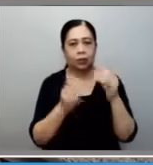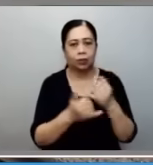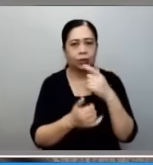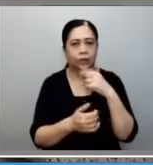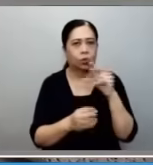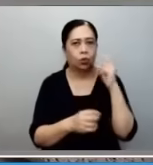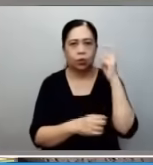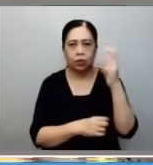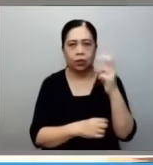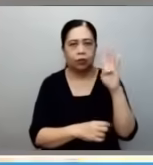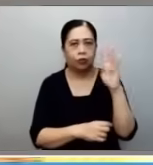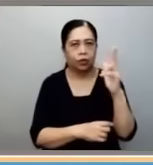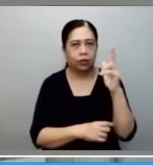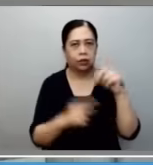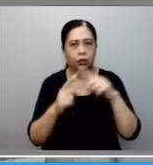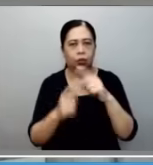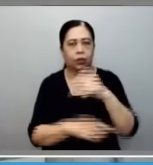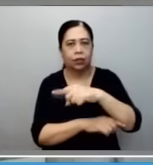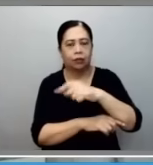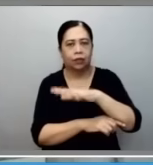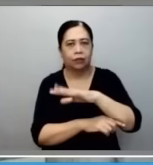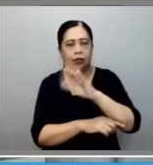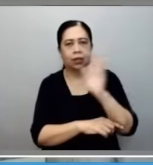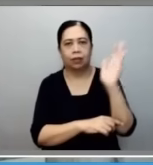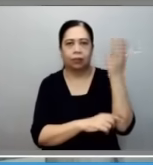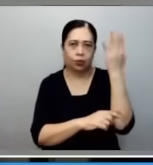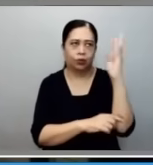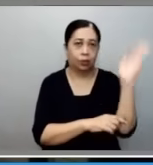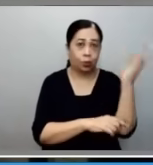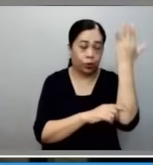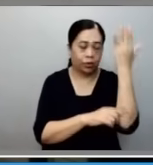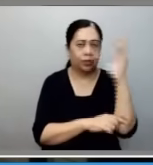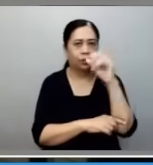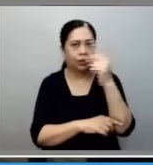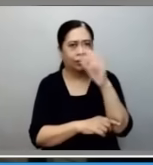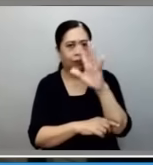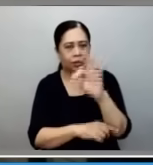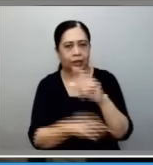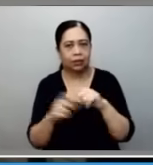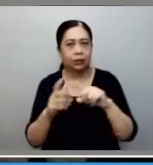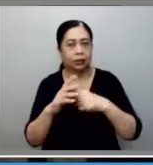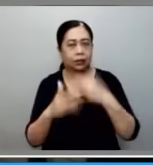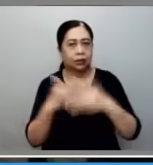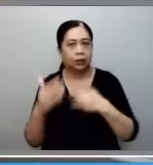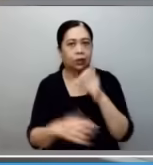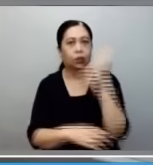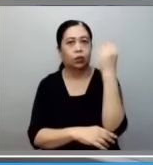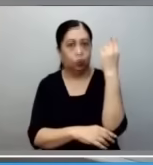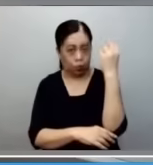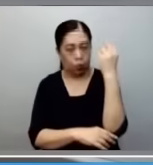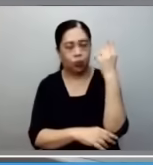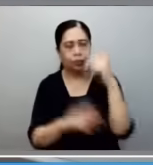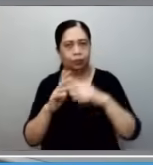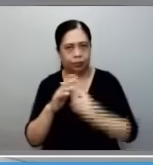mula 4:30 hanggang 11:59 ng umaga sa Linggo. Magsisimula po ang operasyon nila mula alas 12 ng tanghali. Sabi